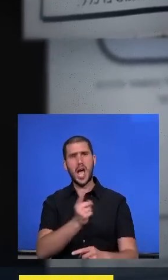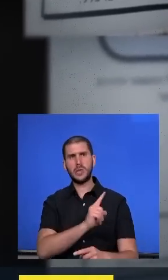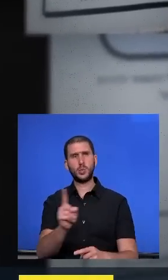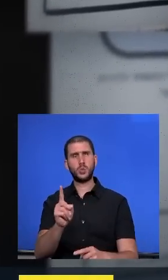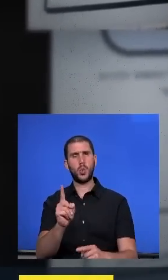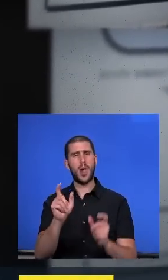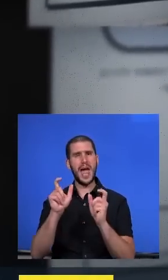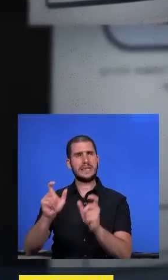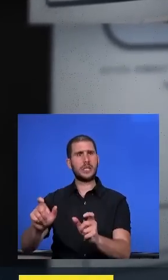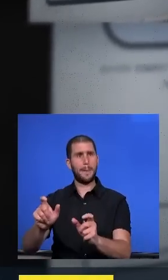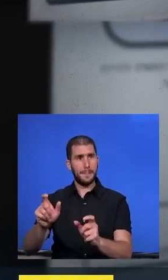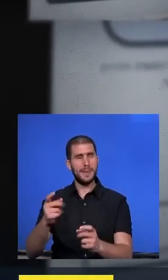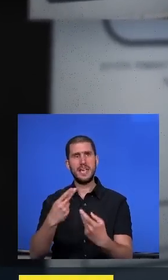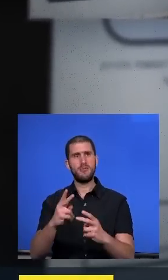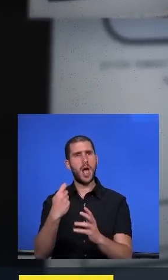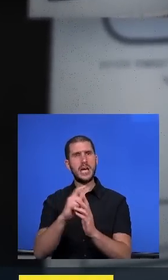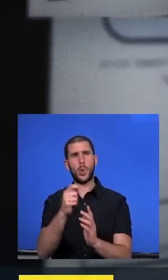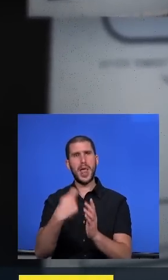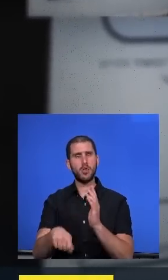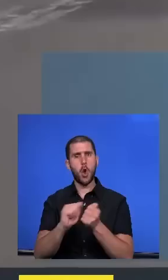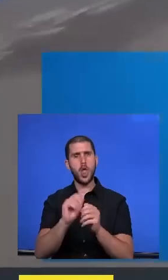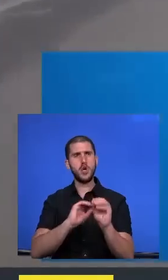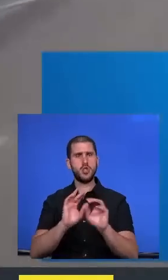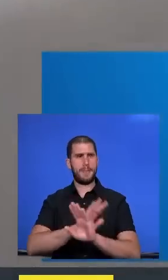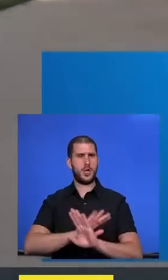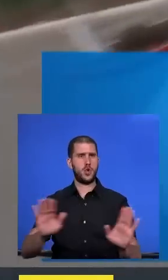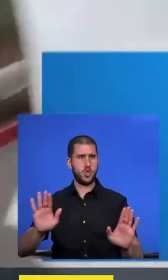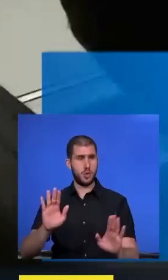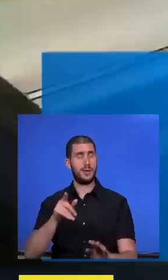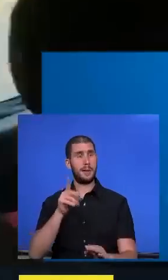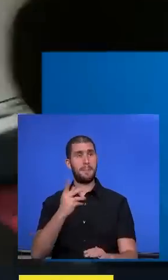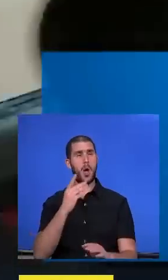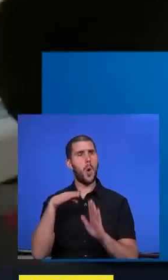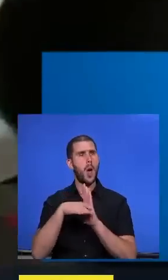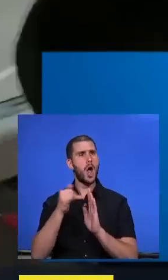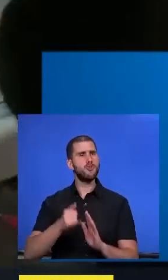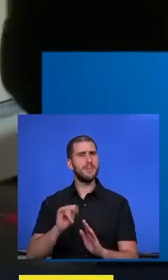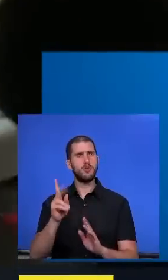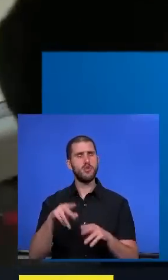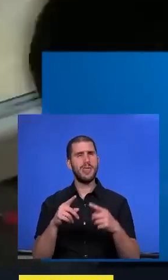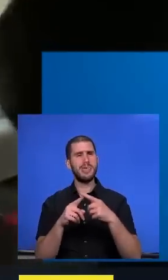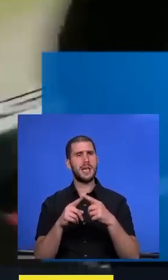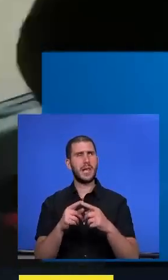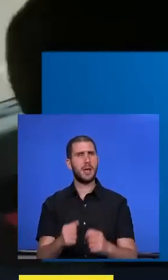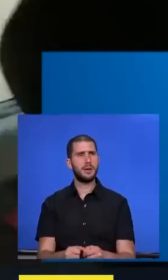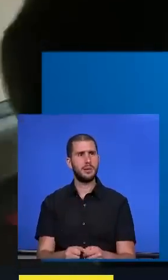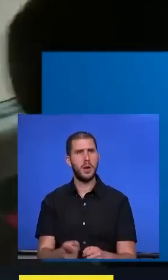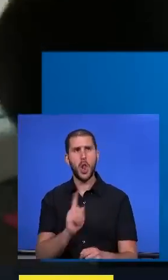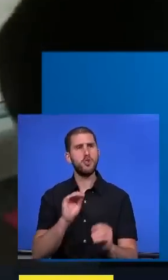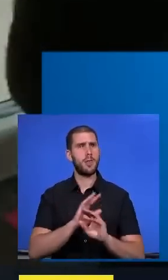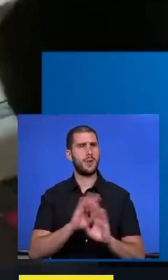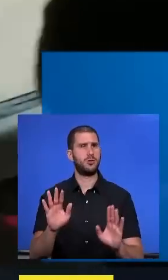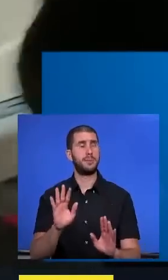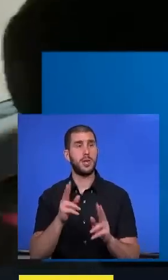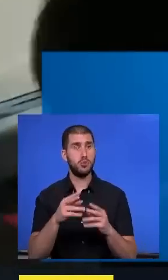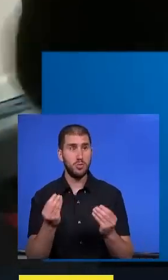לחסום כלל ואין לרוכשו או להשתמש בו כלל. ולכן מה הוראה עכשיו למי שיש לו טסלה? לא להשתמש בזה. אם